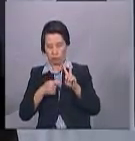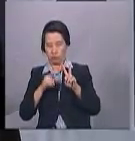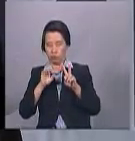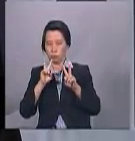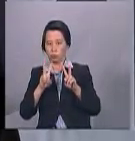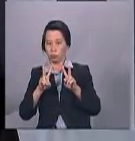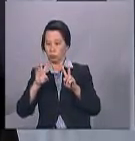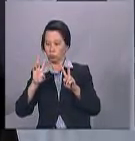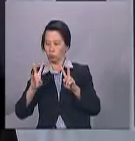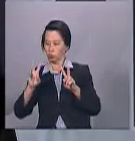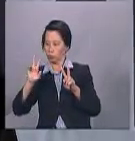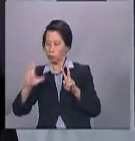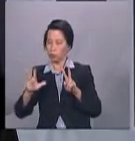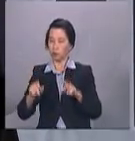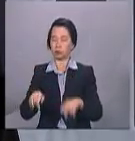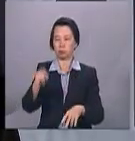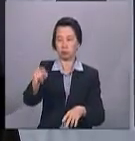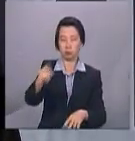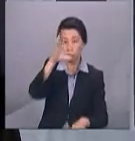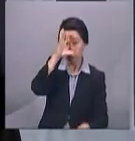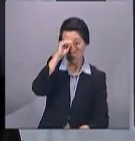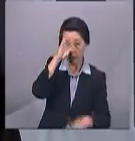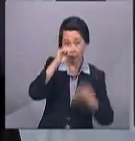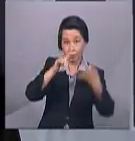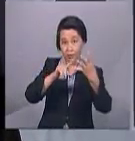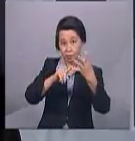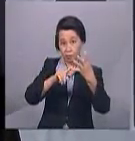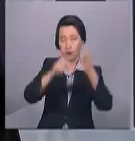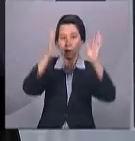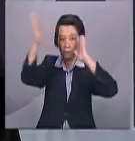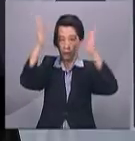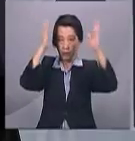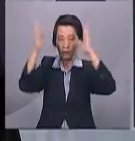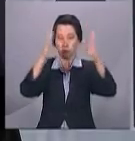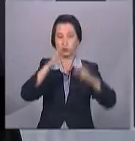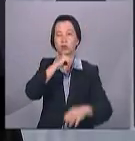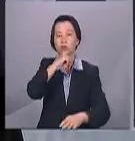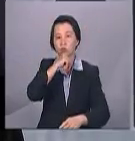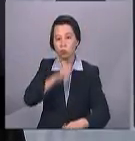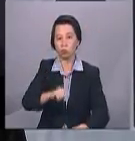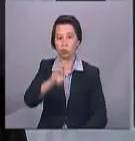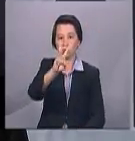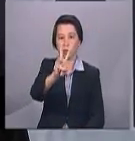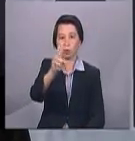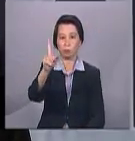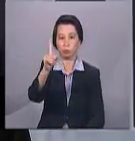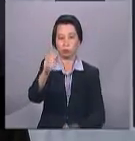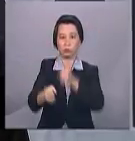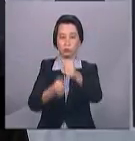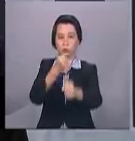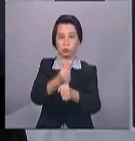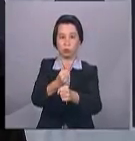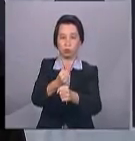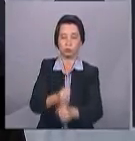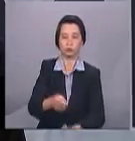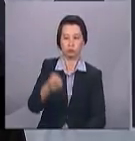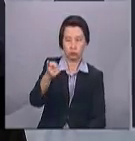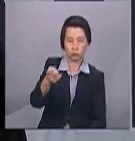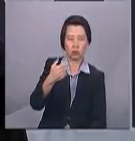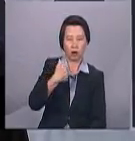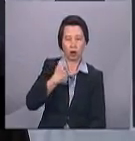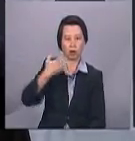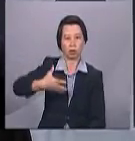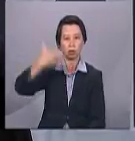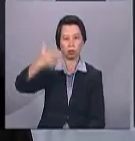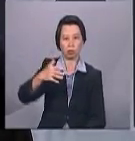1,273, merupakan lelaki warga negara Malaysia berumur 61 tahun. Beliau mempunyai sejarah